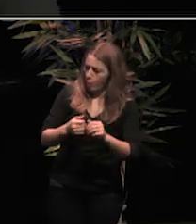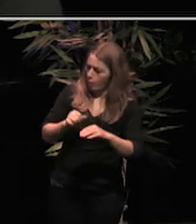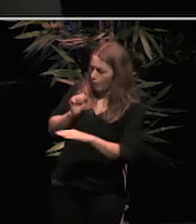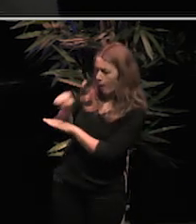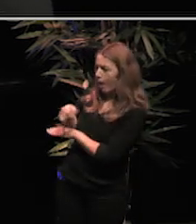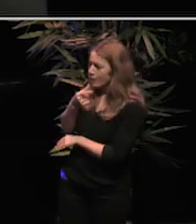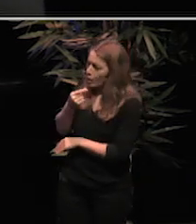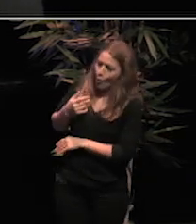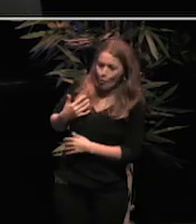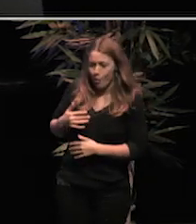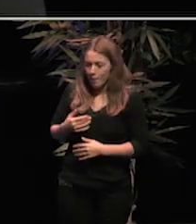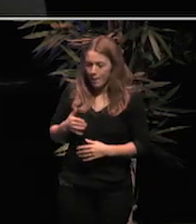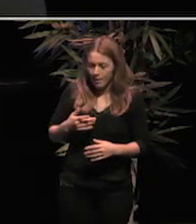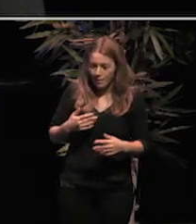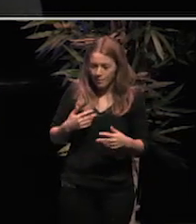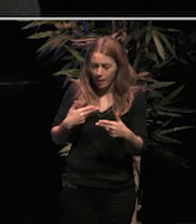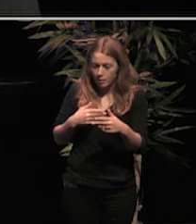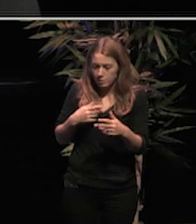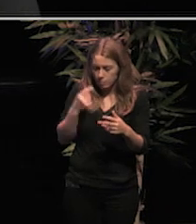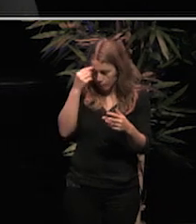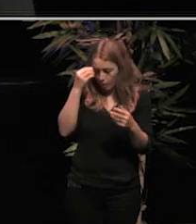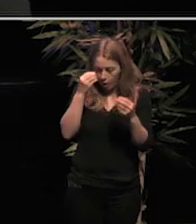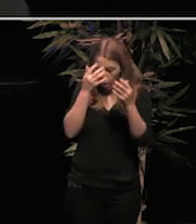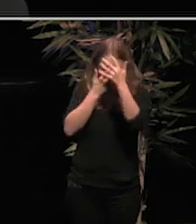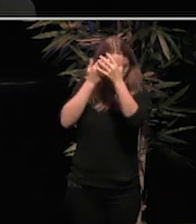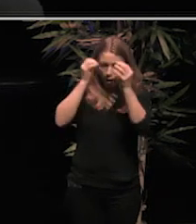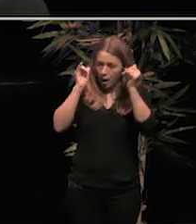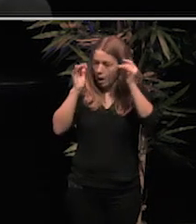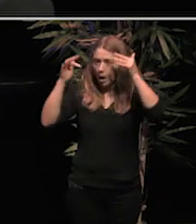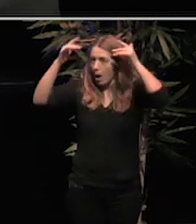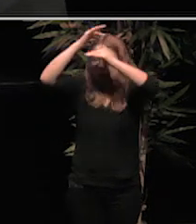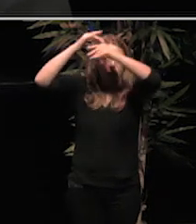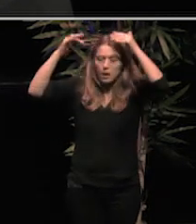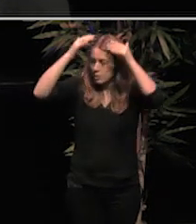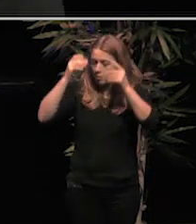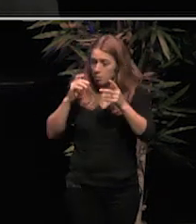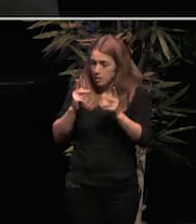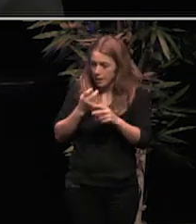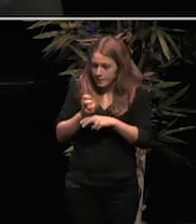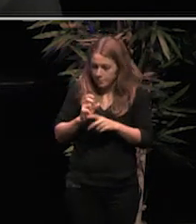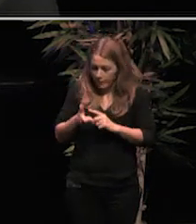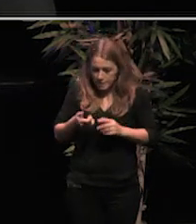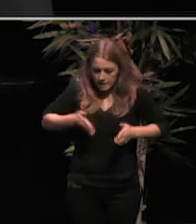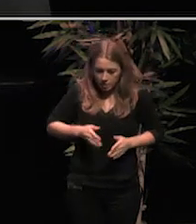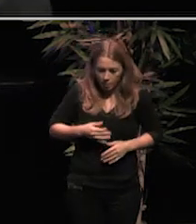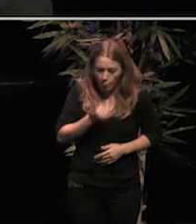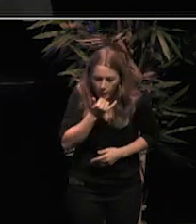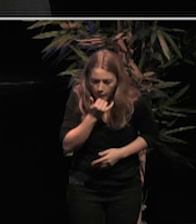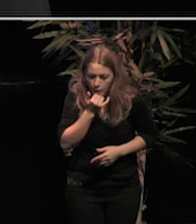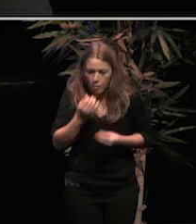Mais cette perte de lucidité, elle peut vous amener à prendre des mauvaises décisions, faire des erreurs sur l'eau